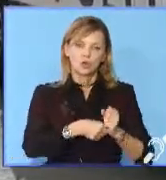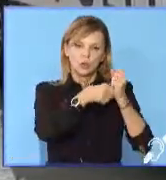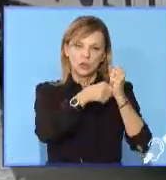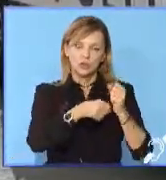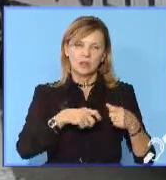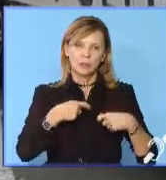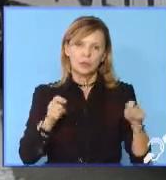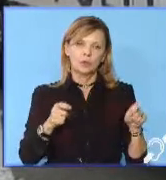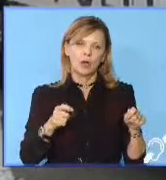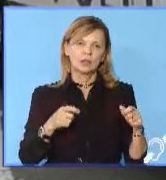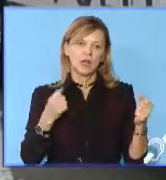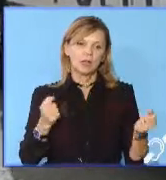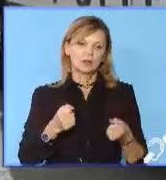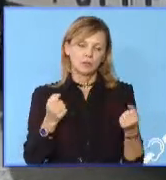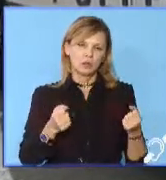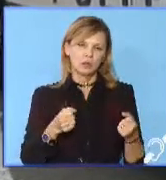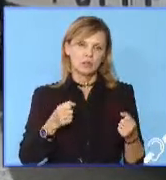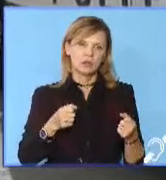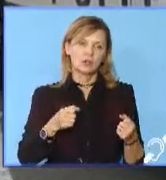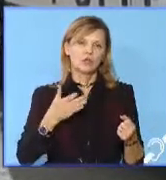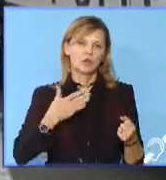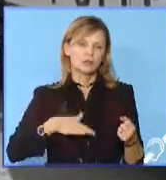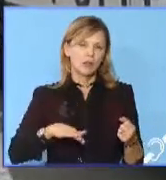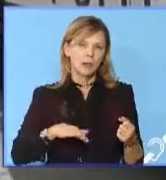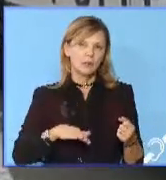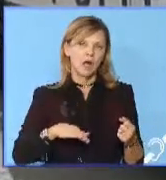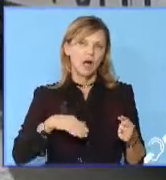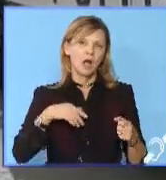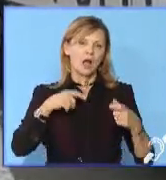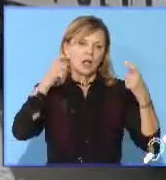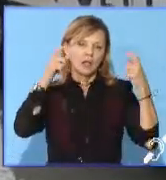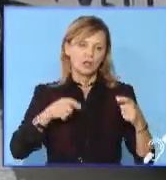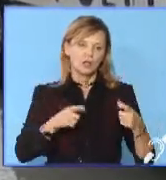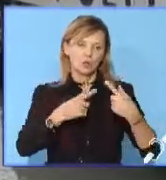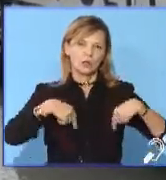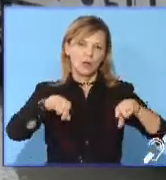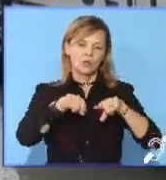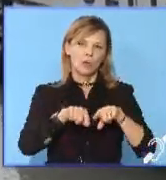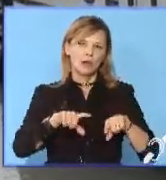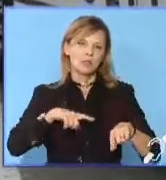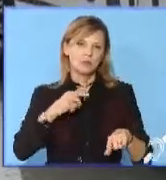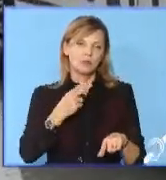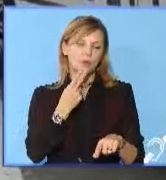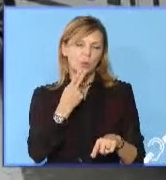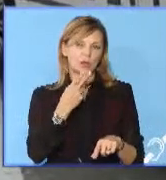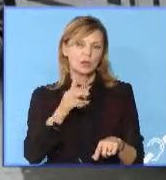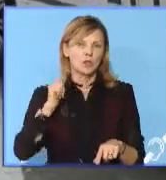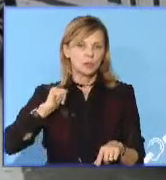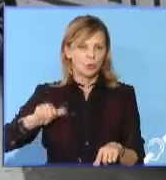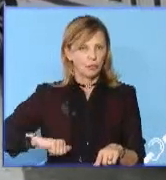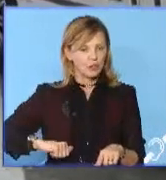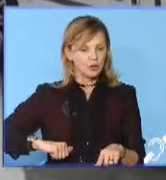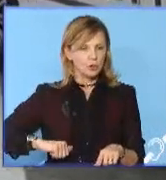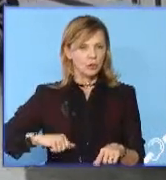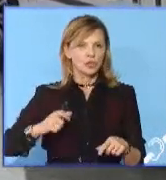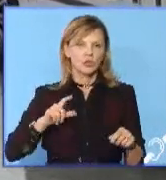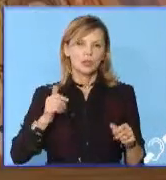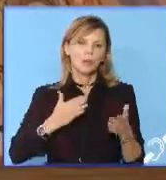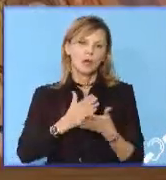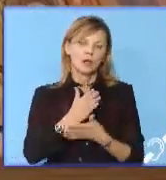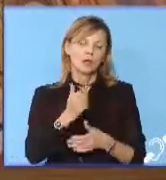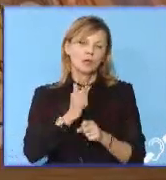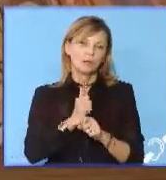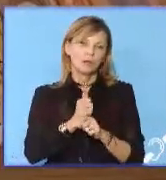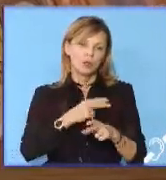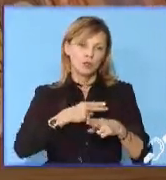procedurilor penale și avem ca deziderat funcționarea instituției doar cu polițiști integri și profesioniști, iar de fiecare dată ne vom